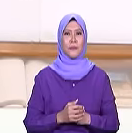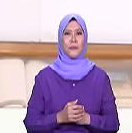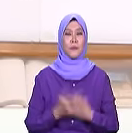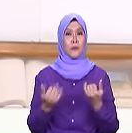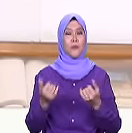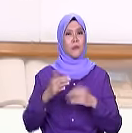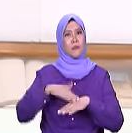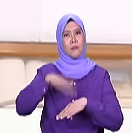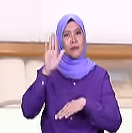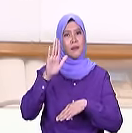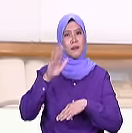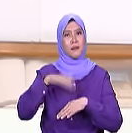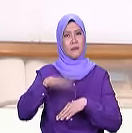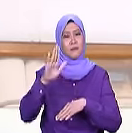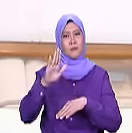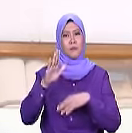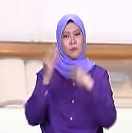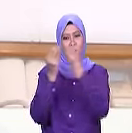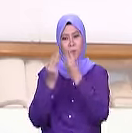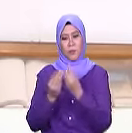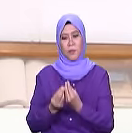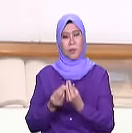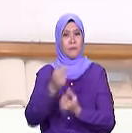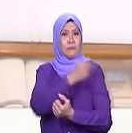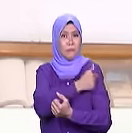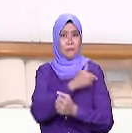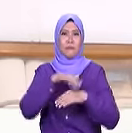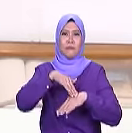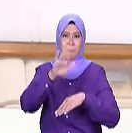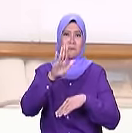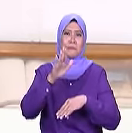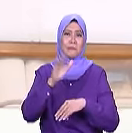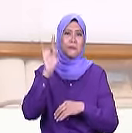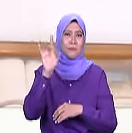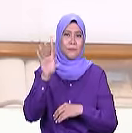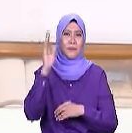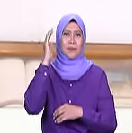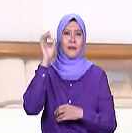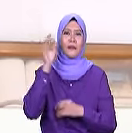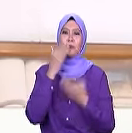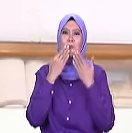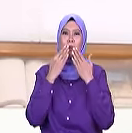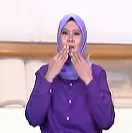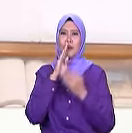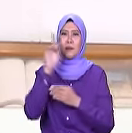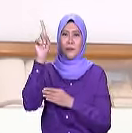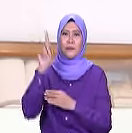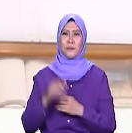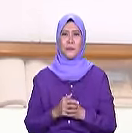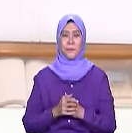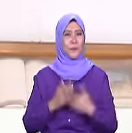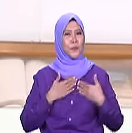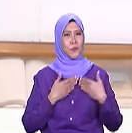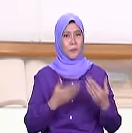melepasi, kalau ikut ni ambang untuk vaksin tu untuk Sarawak, kita dah melepasi ambang lah. InsyaAllah, Alhamdulillah. Ini juga ini kerana